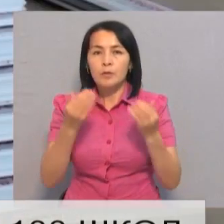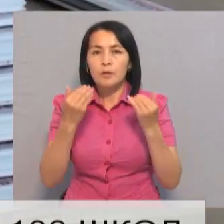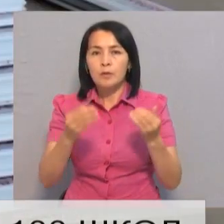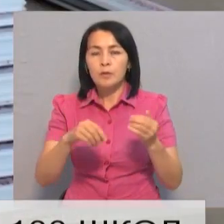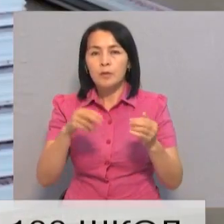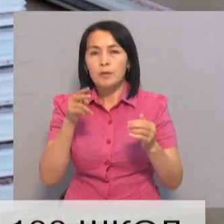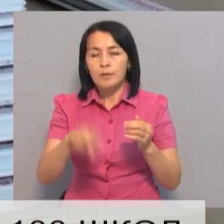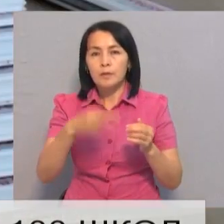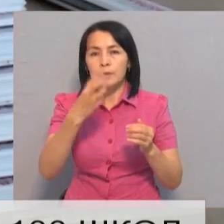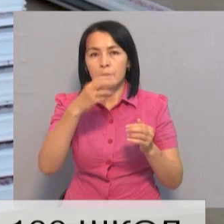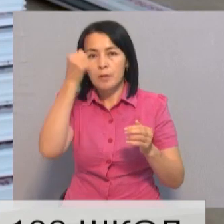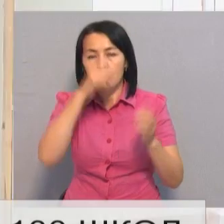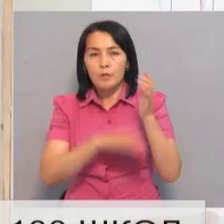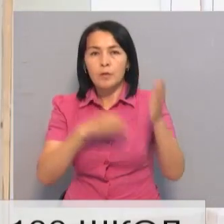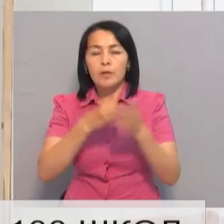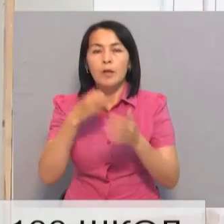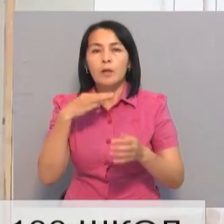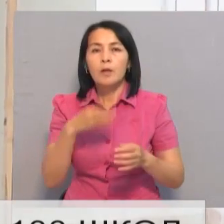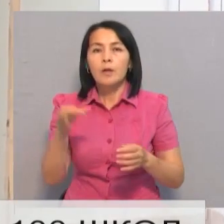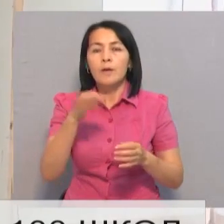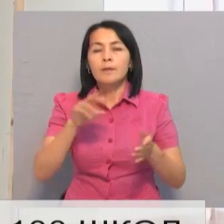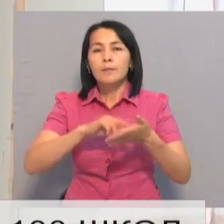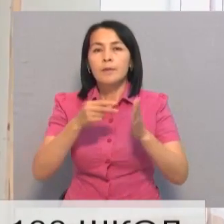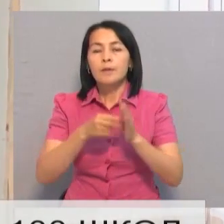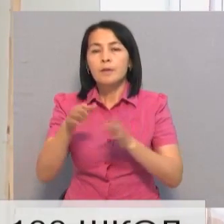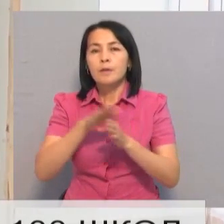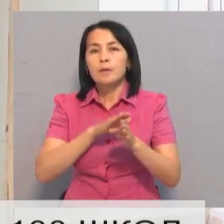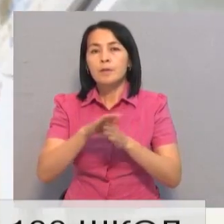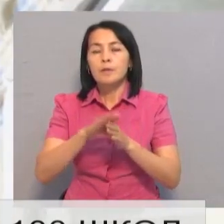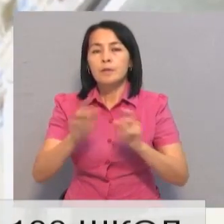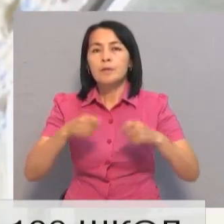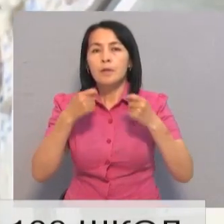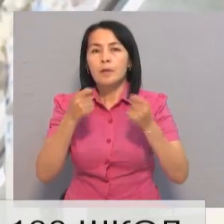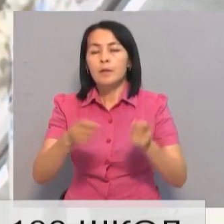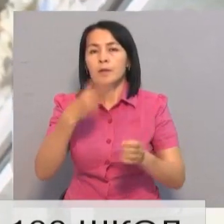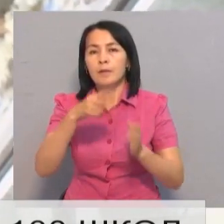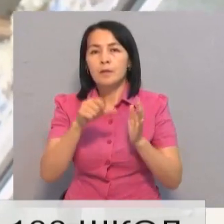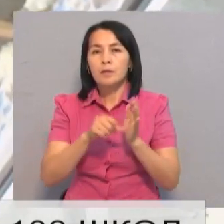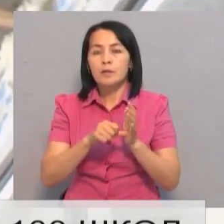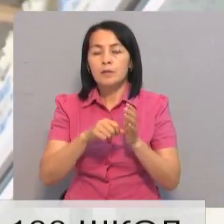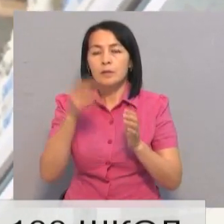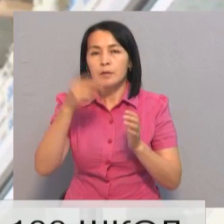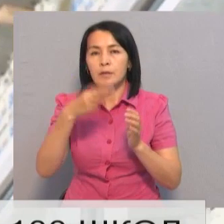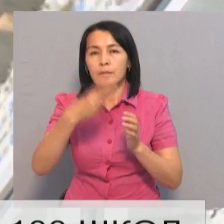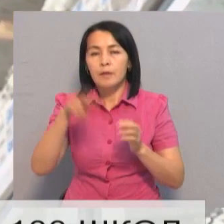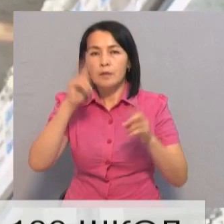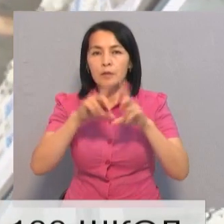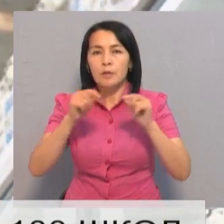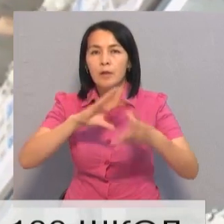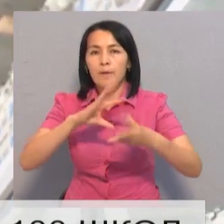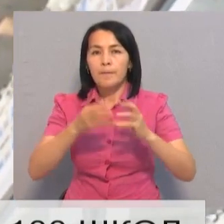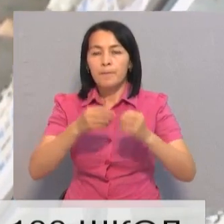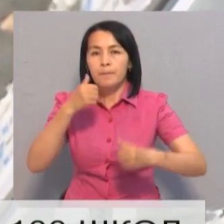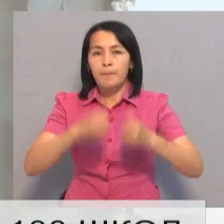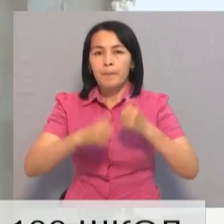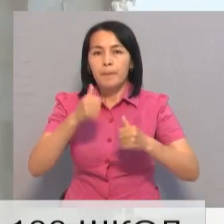конца 2023 года в Туркестанской области планируется ввести в эксплуатацию 20 школ. Напомним, по итогам конкурсных